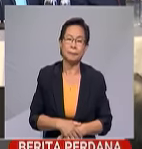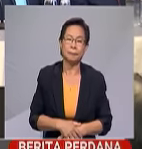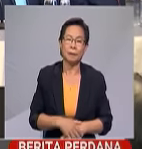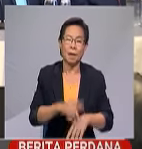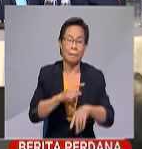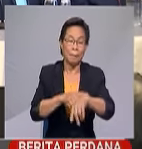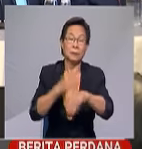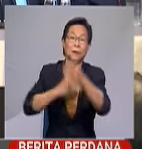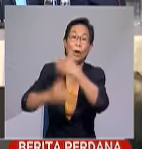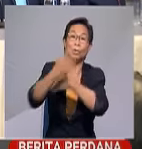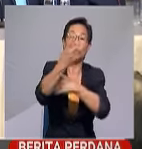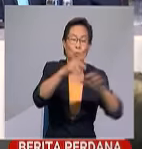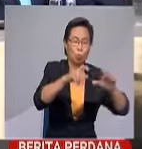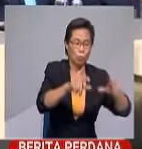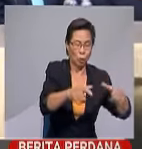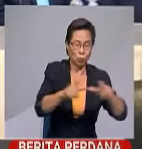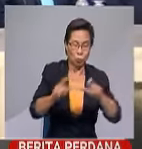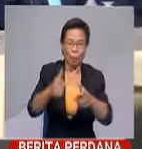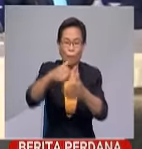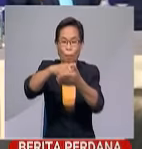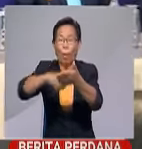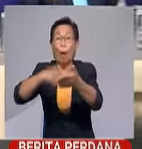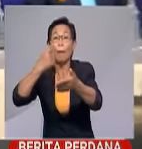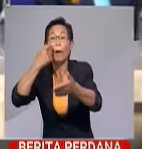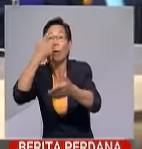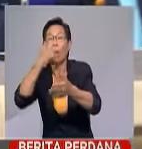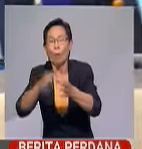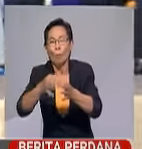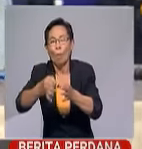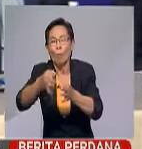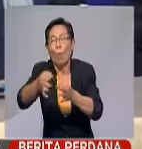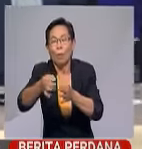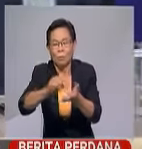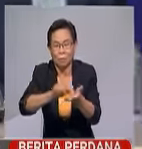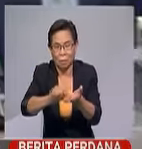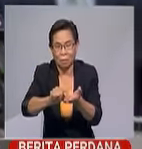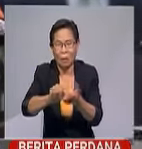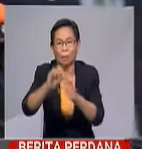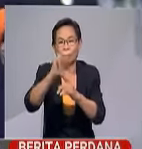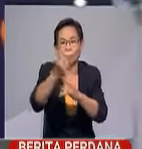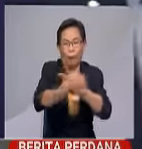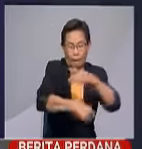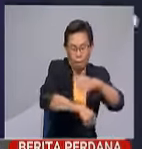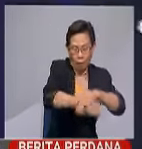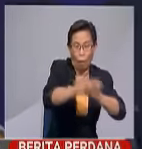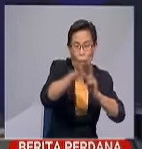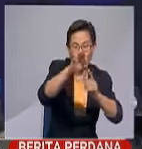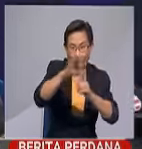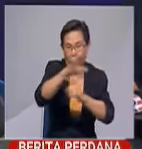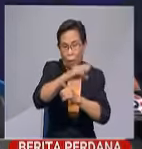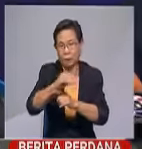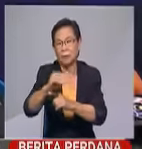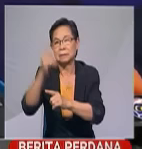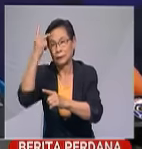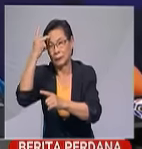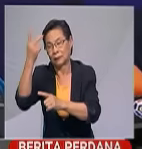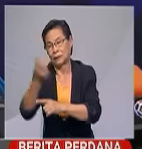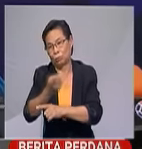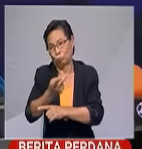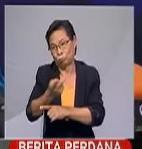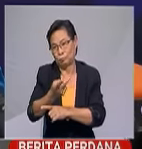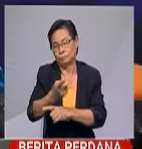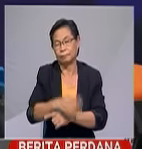Musim lalu, dua pasukan dikenakan pemotongan mata disebabkan tunggakan gaji pemain adalah Persatuan Bola Sepak Pulau Pinang dan juga Kelantan.